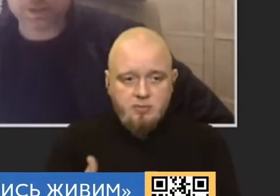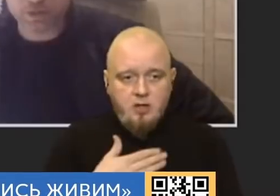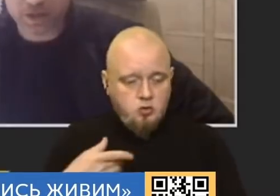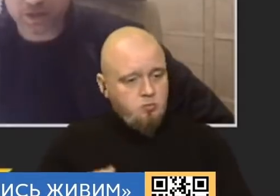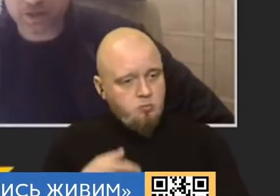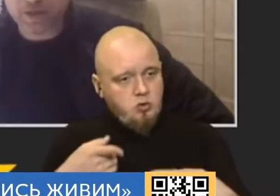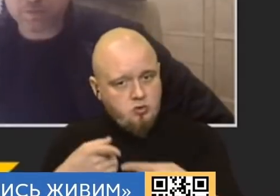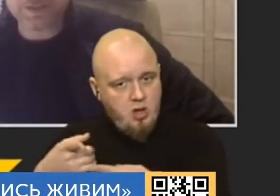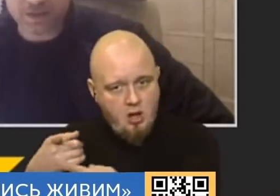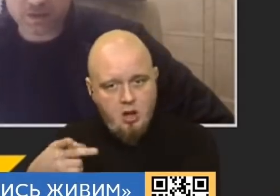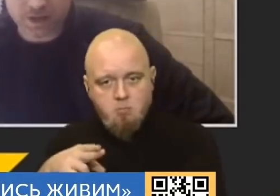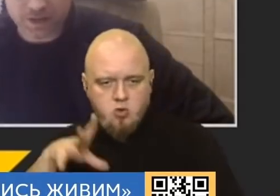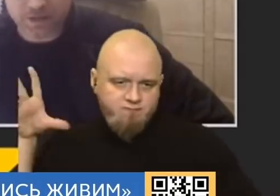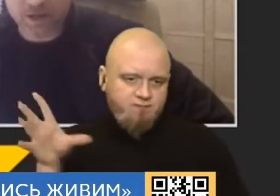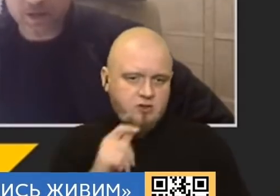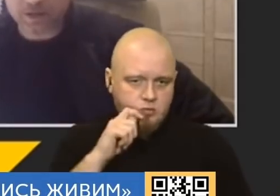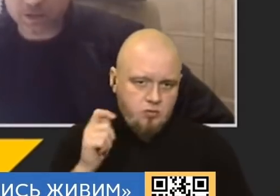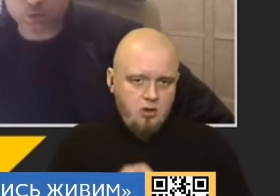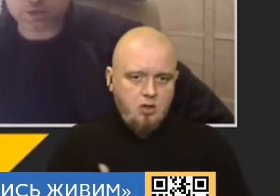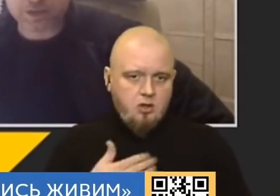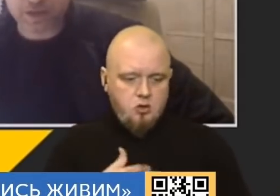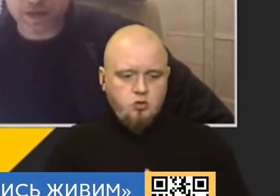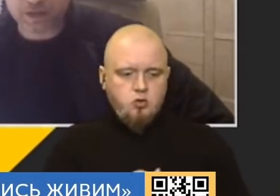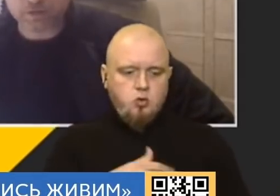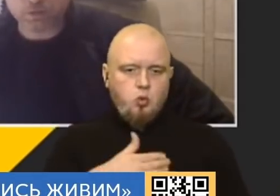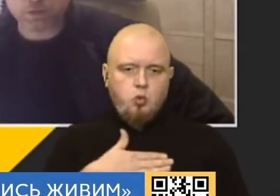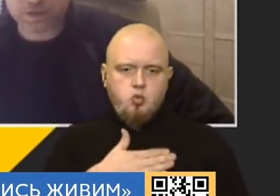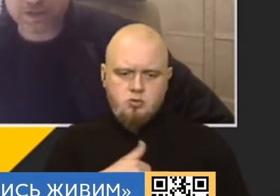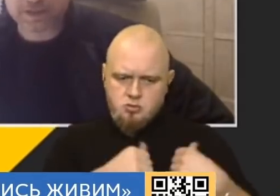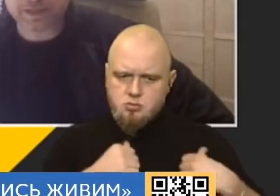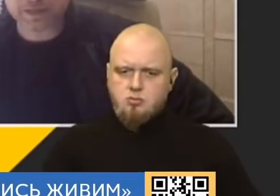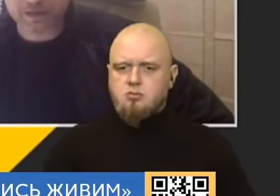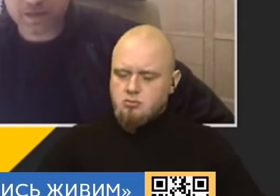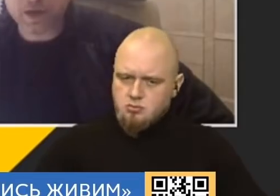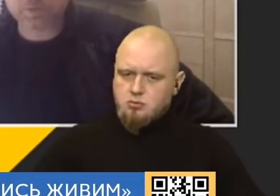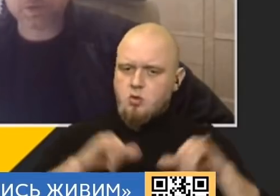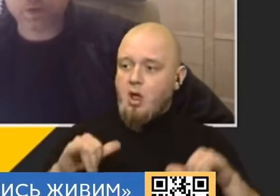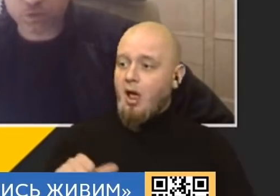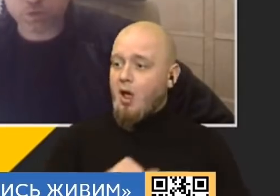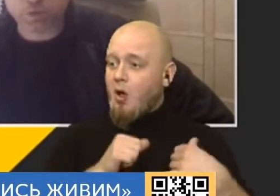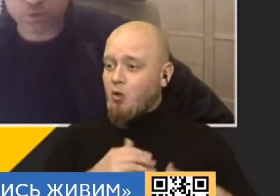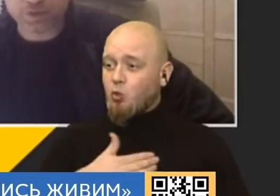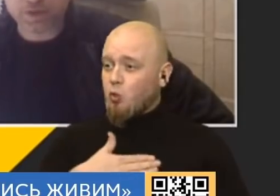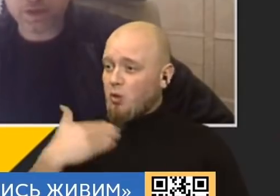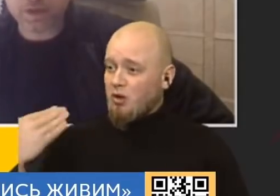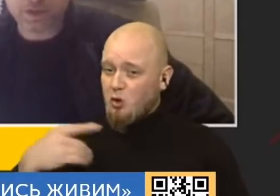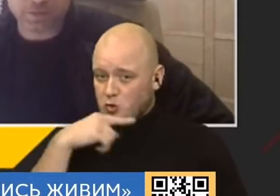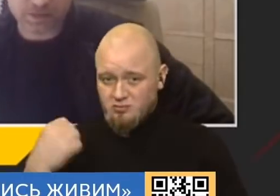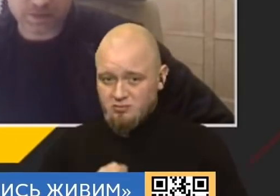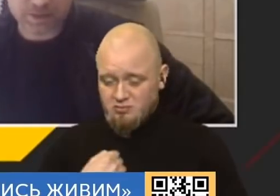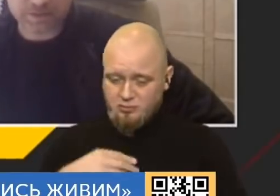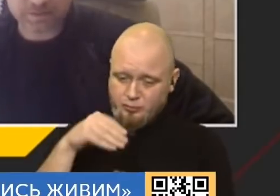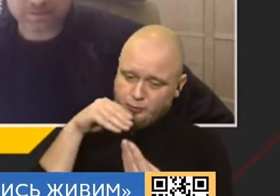нашого протистояння по всій країні наш дух зростає, дух російських солдат абсолютно руйнується